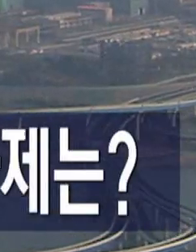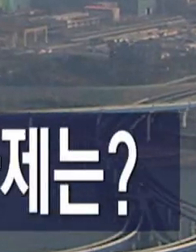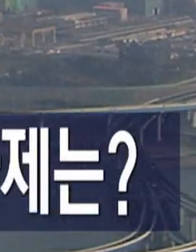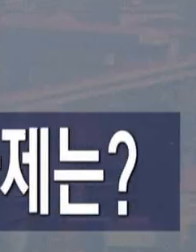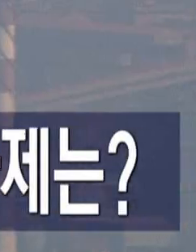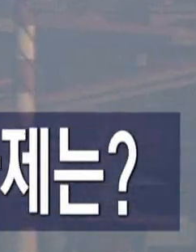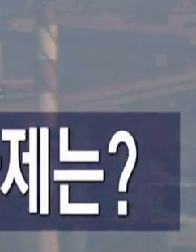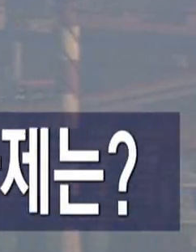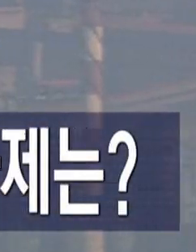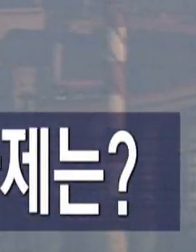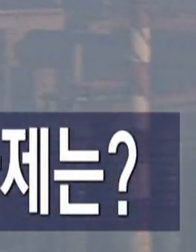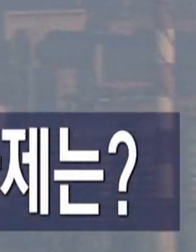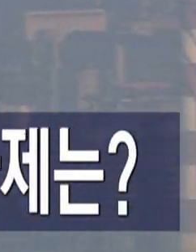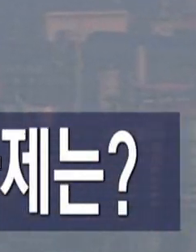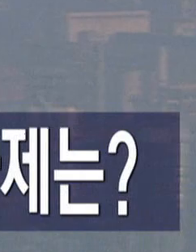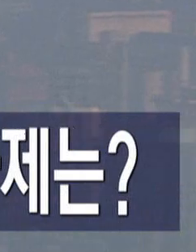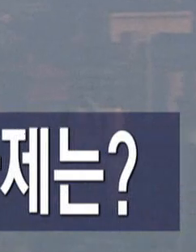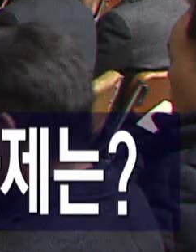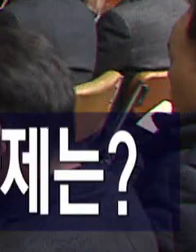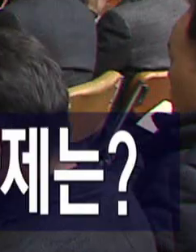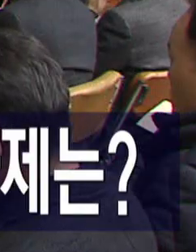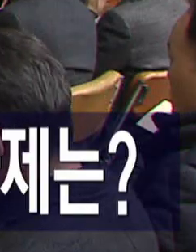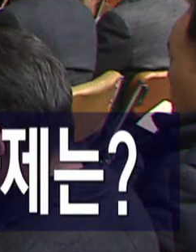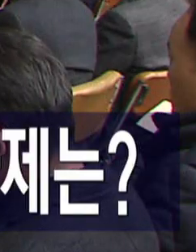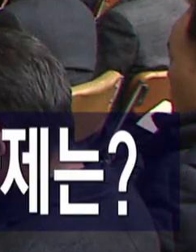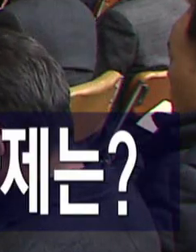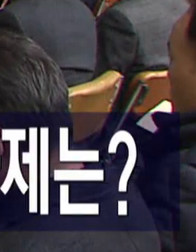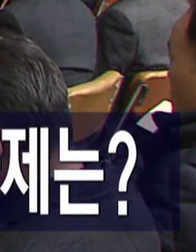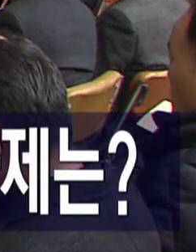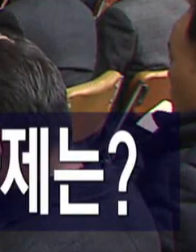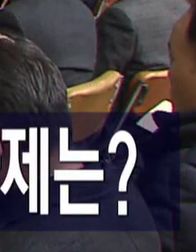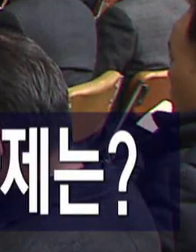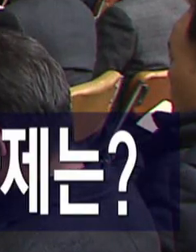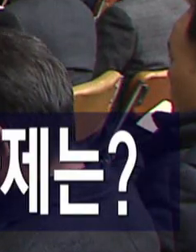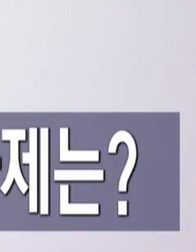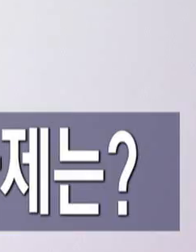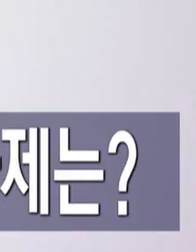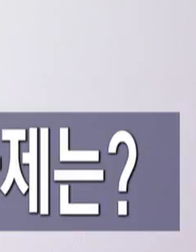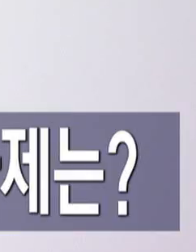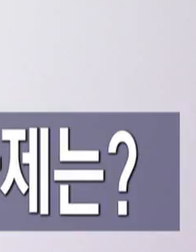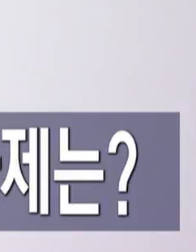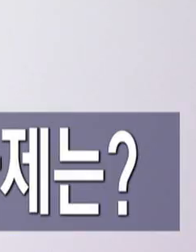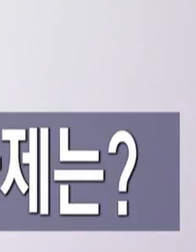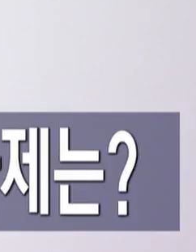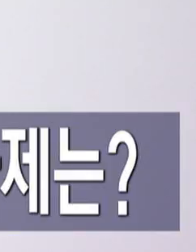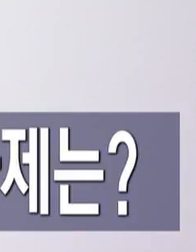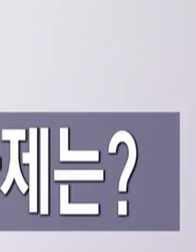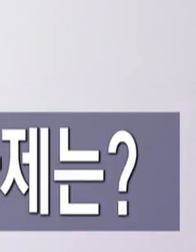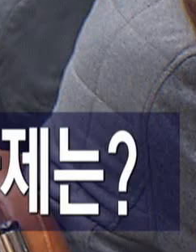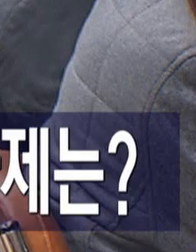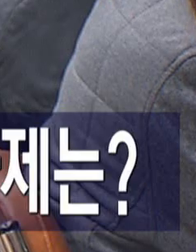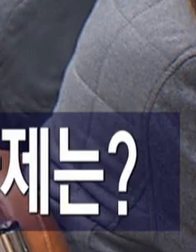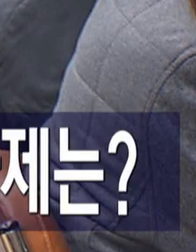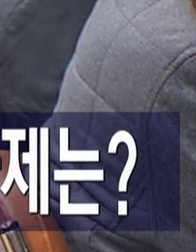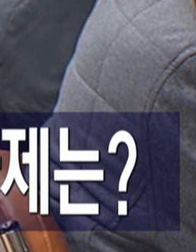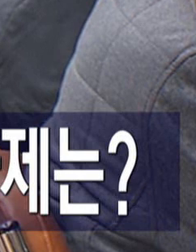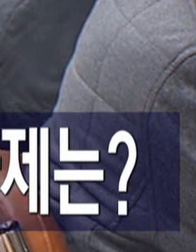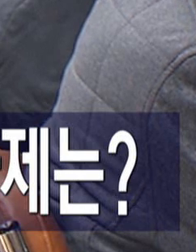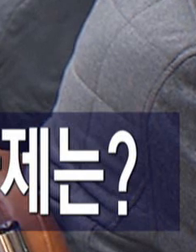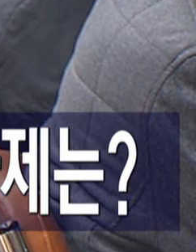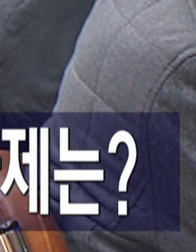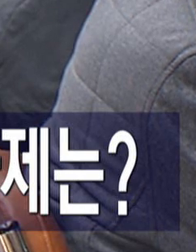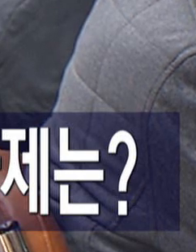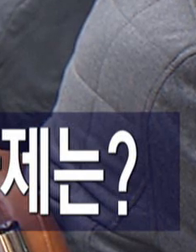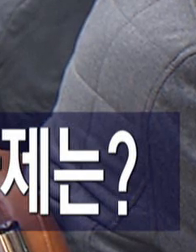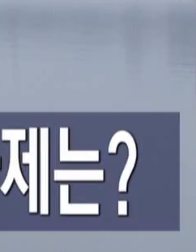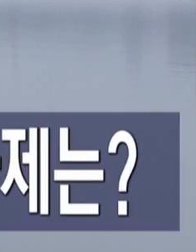광양시의 대기 환경을 개선하기 위해 구성된 민관협의체가 활동 5개월째를 맞았습니다. 그동안 포스코의 환경개선비용 투자라는